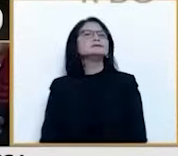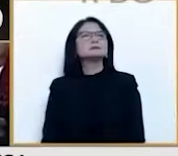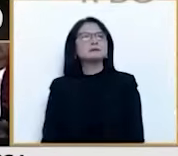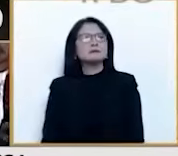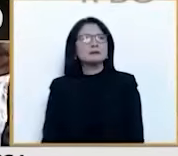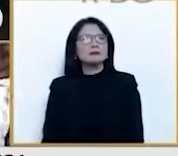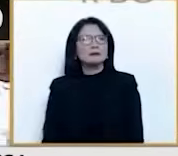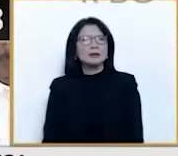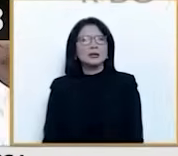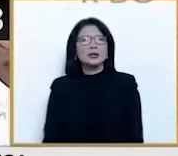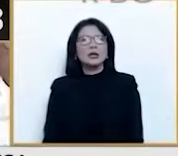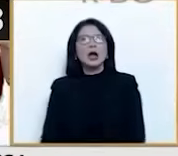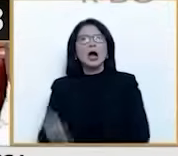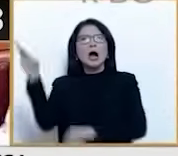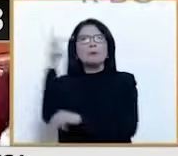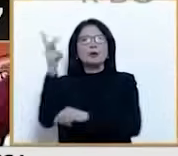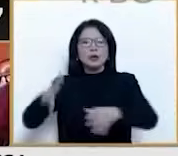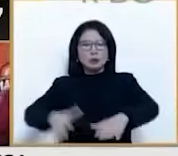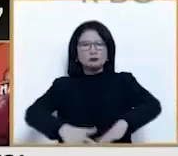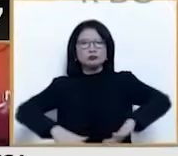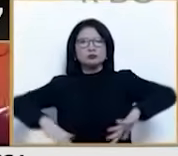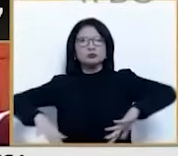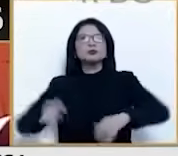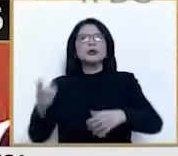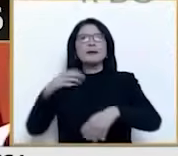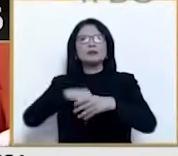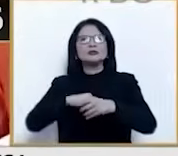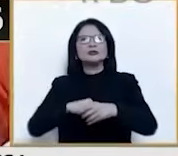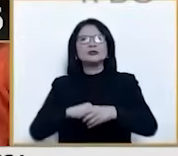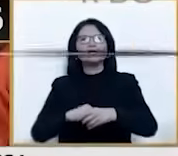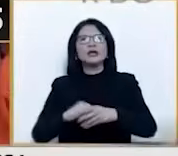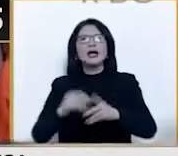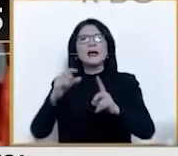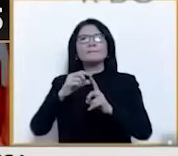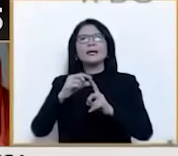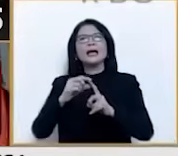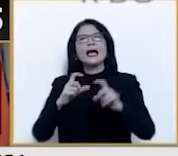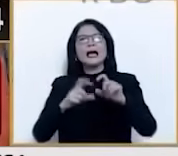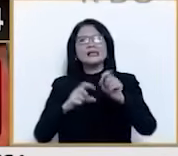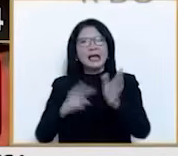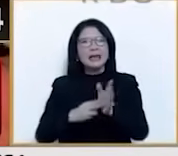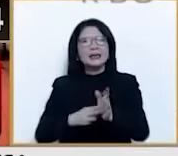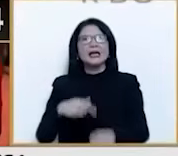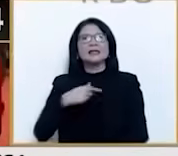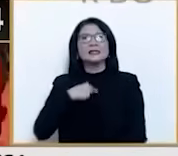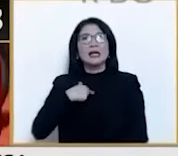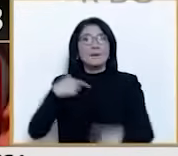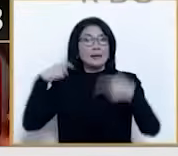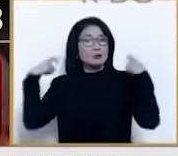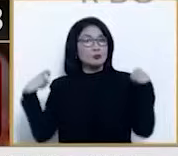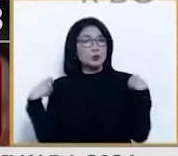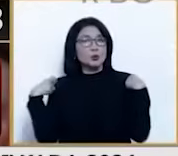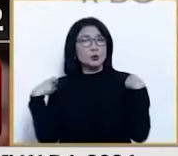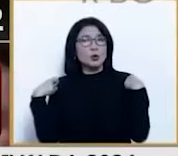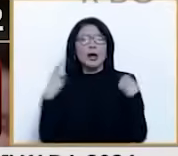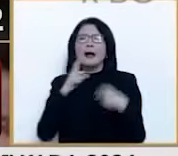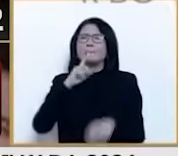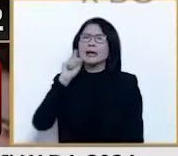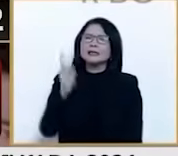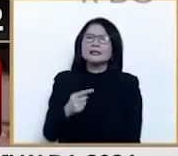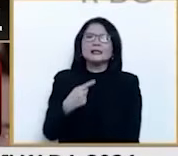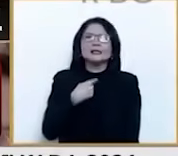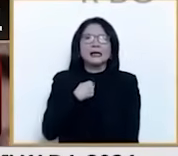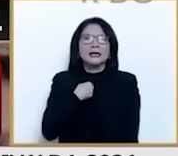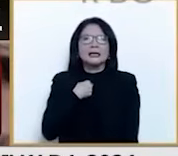Giant Seawall Project sudah masuk PSN, sehingga dengan demikian saya sebagai gubernur, pasti saya